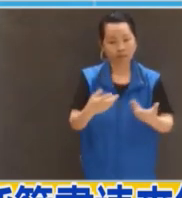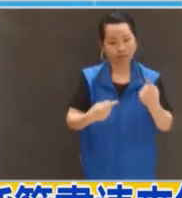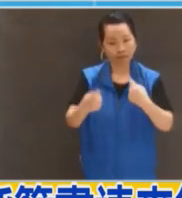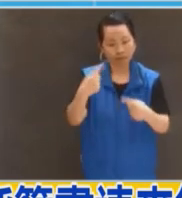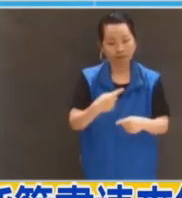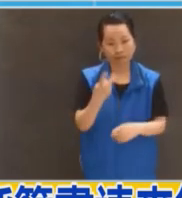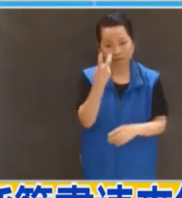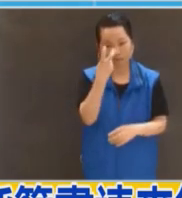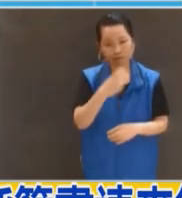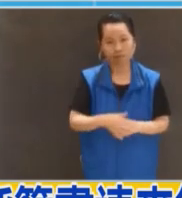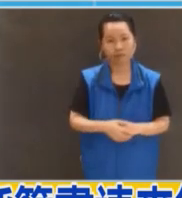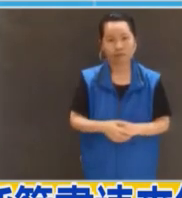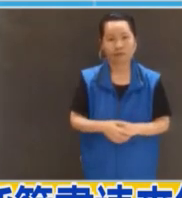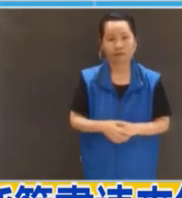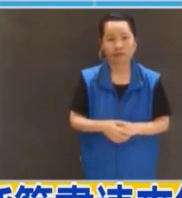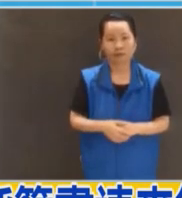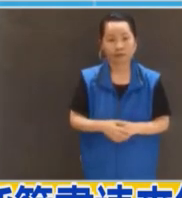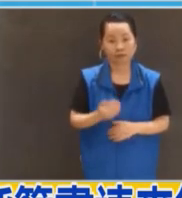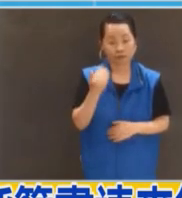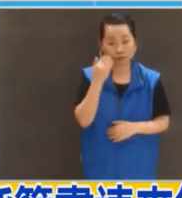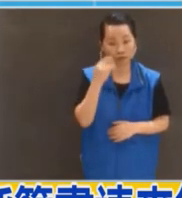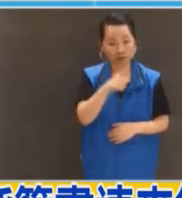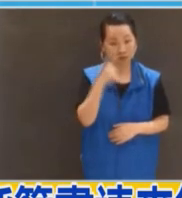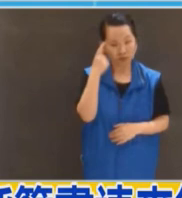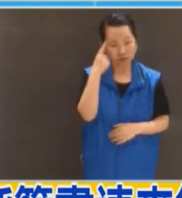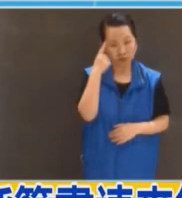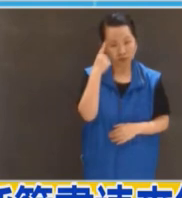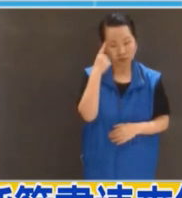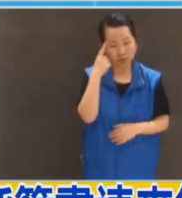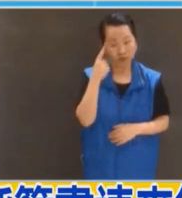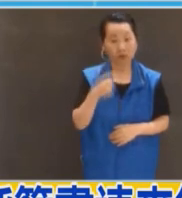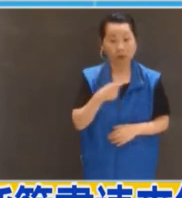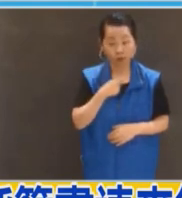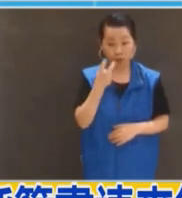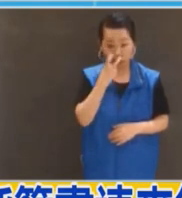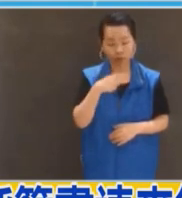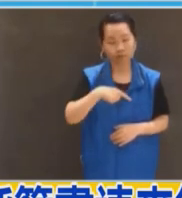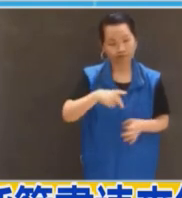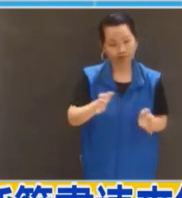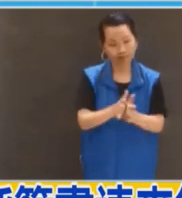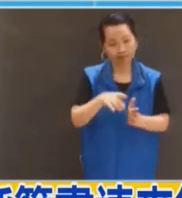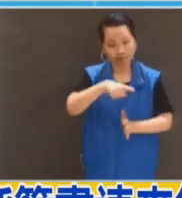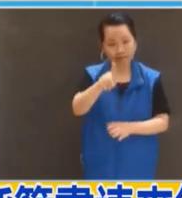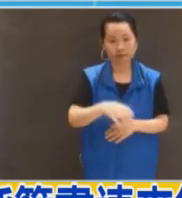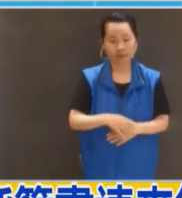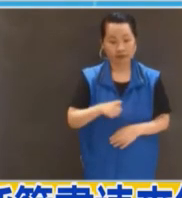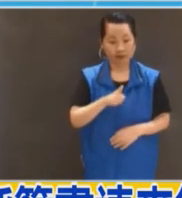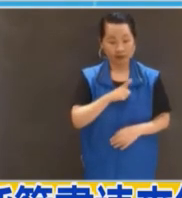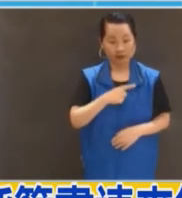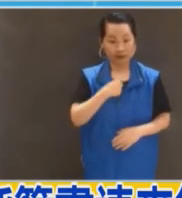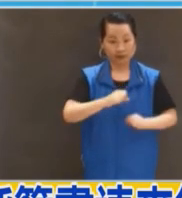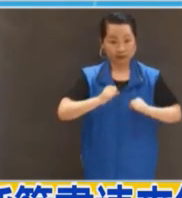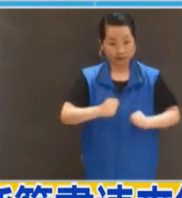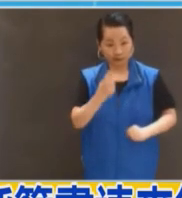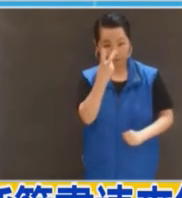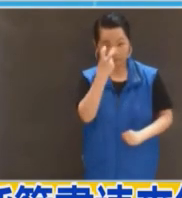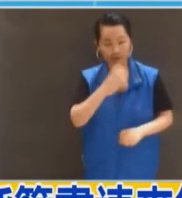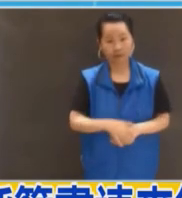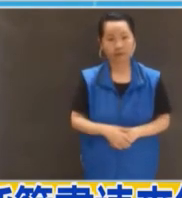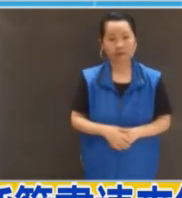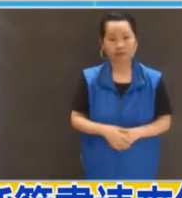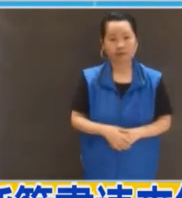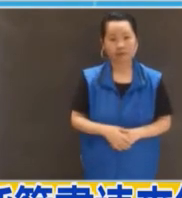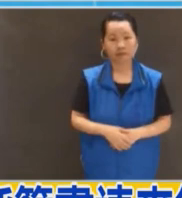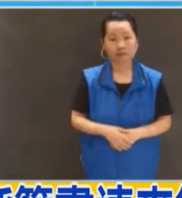来利用，只要大家认为要去筛就赶快去筛，把自我健康的监测能够对自